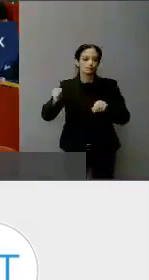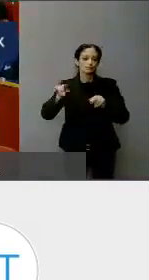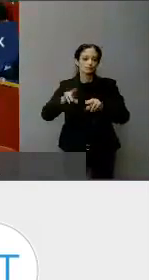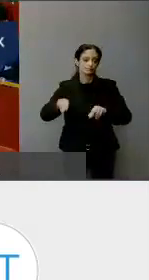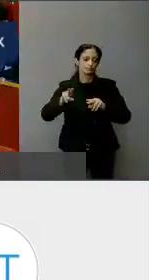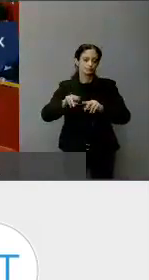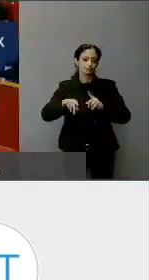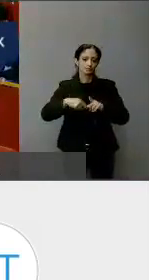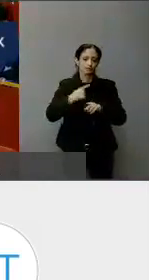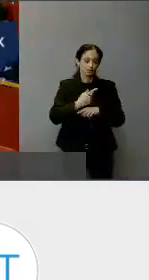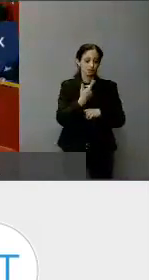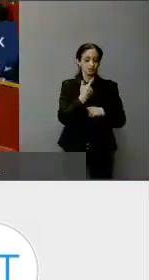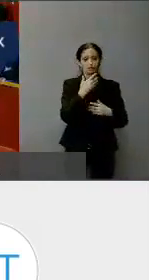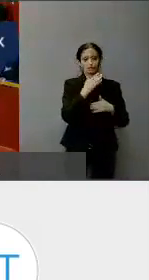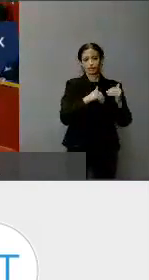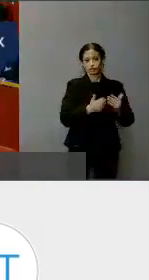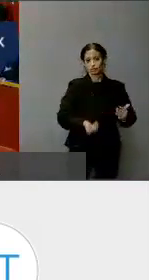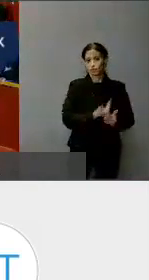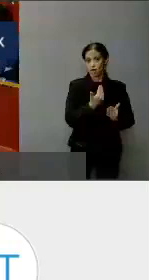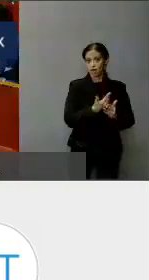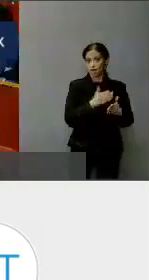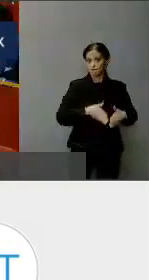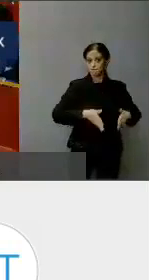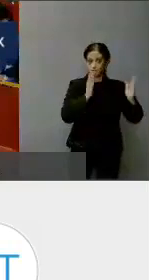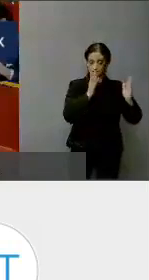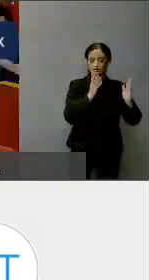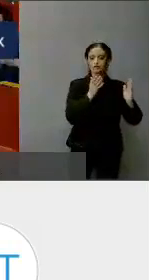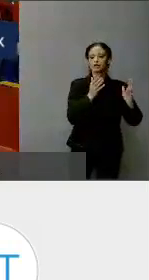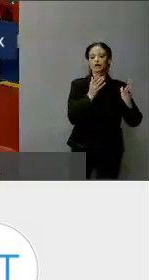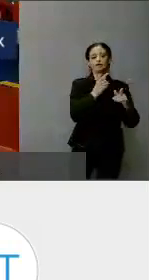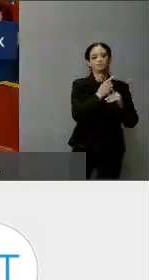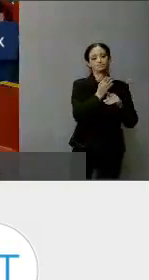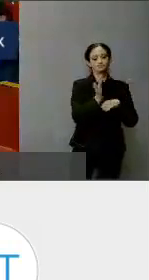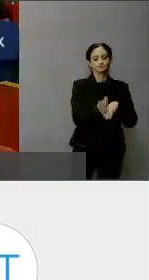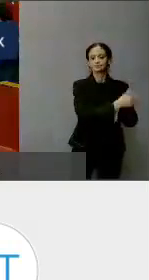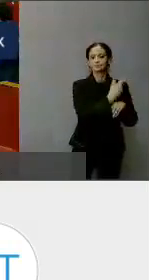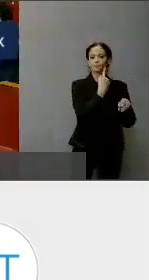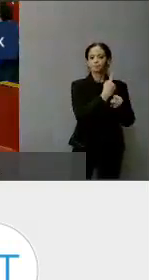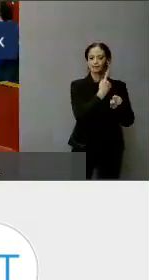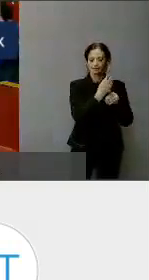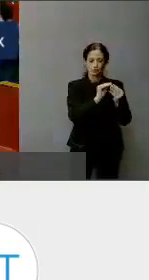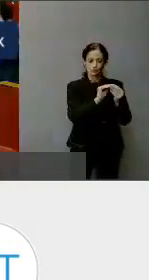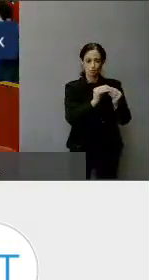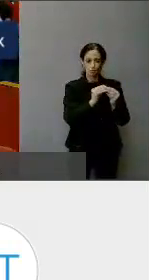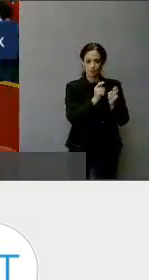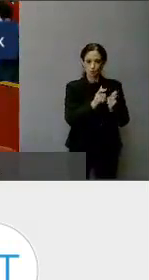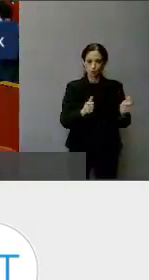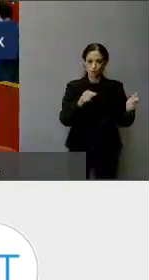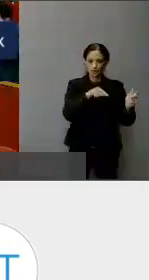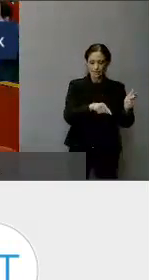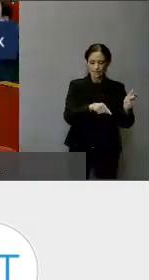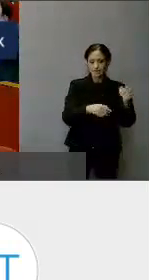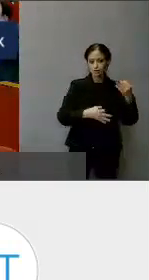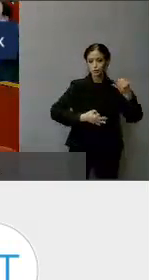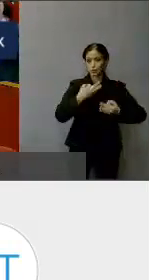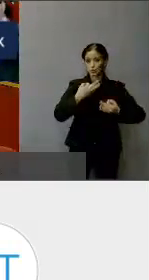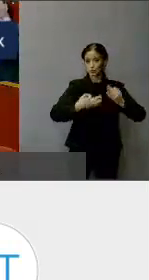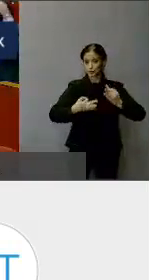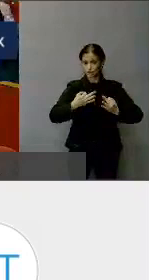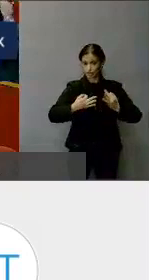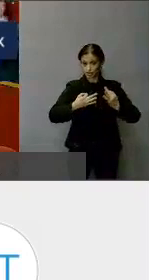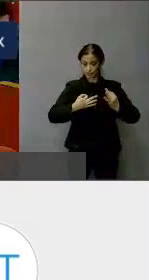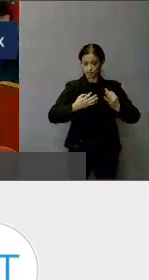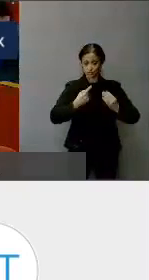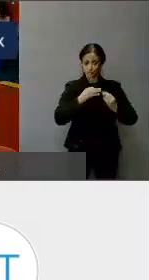nuove abitazioni se invece a ricercare quegli strumenti urbanistici e giuridici per far sì che